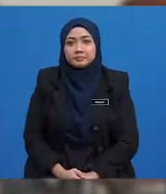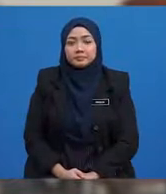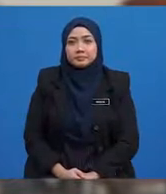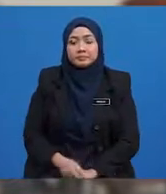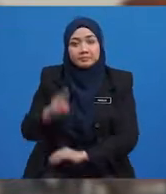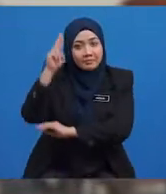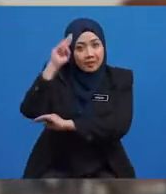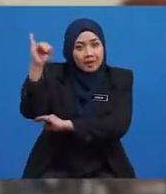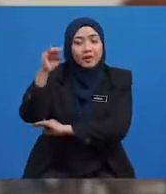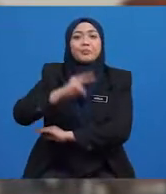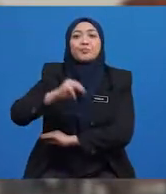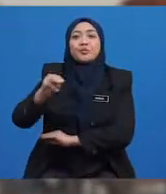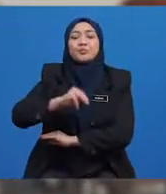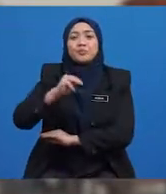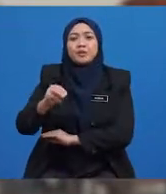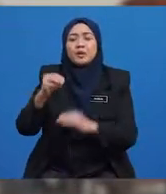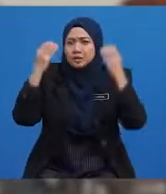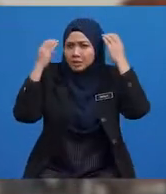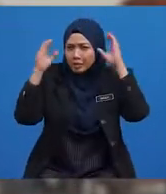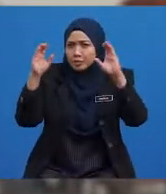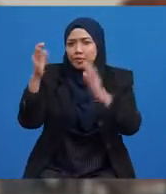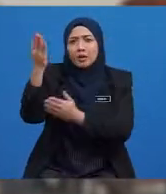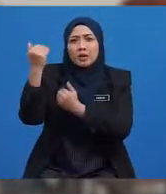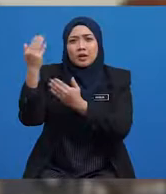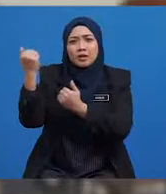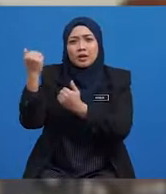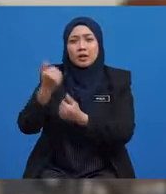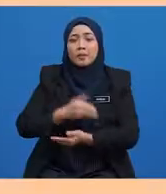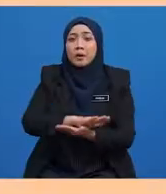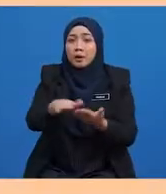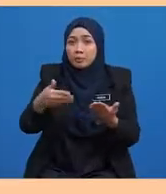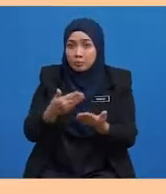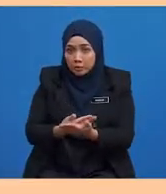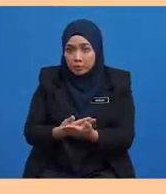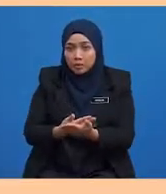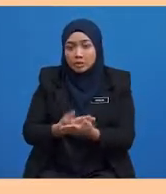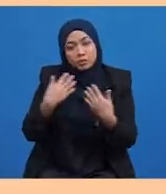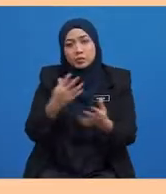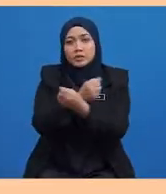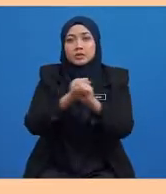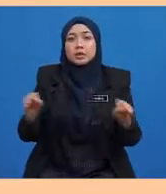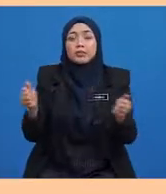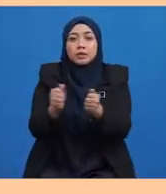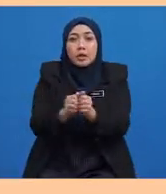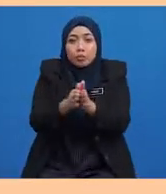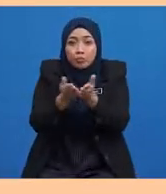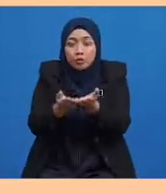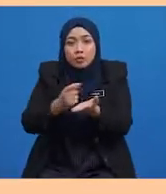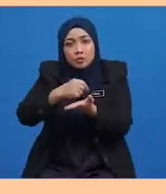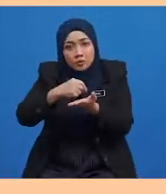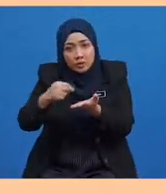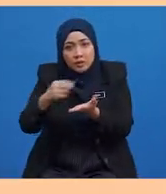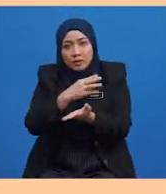Hai murid-murid, cikgu harap anda semua sudah bersedia dengan buku nota dan alat